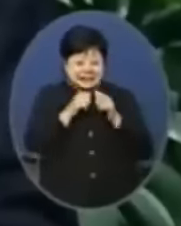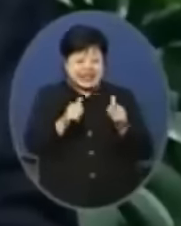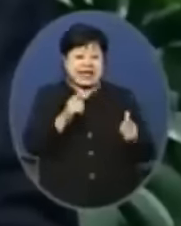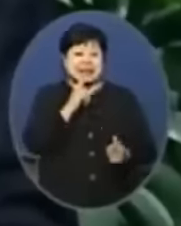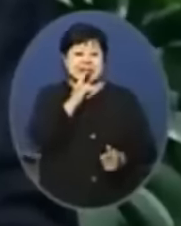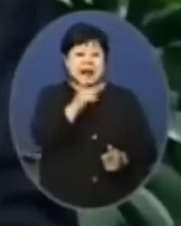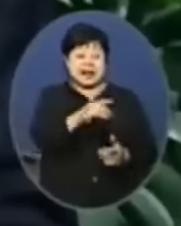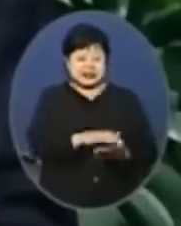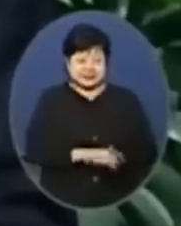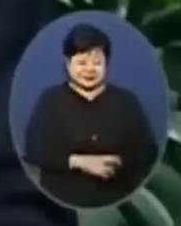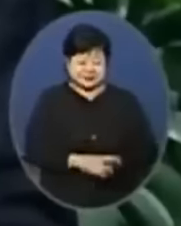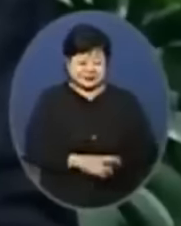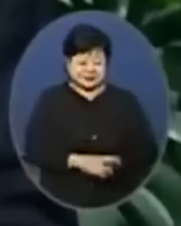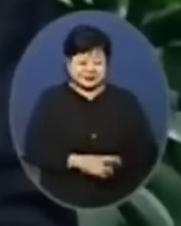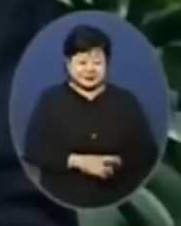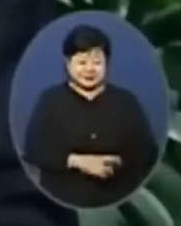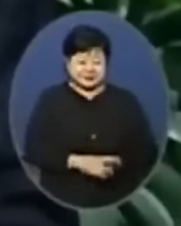말하기를,